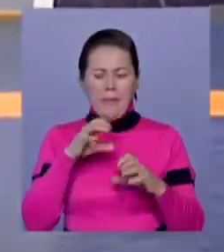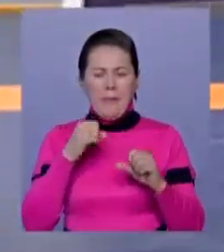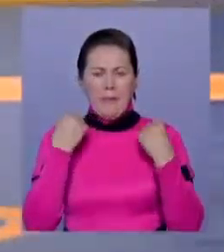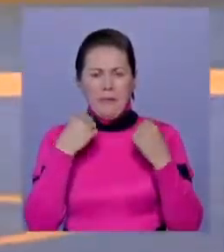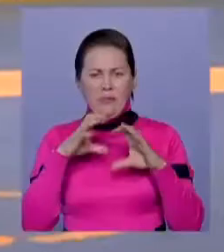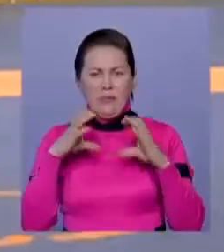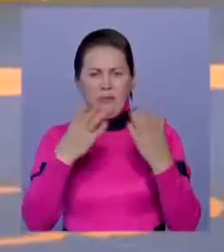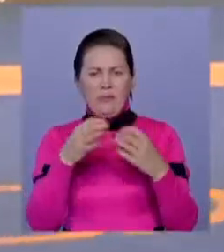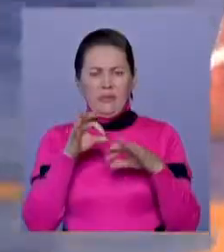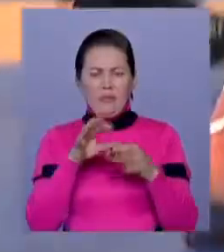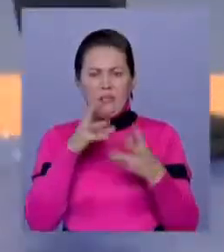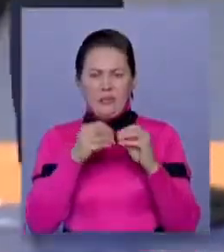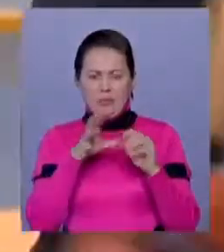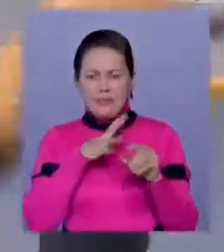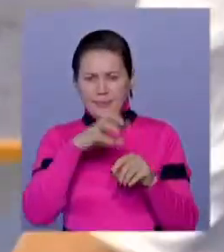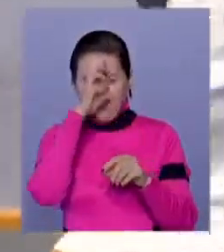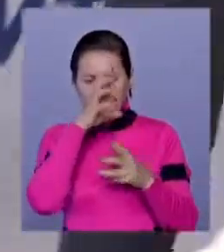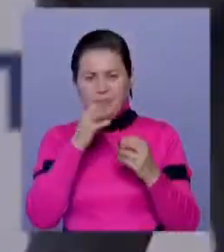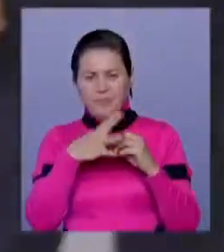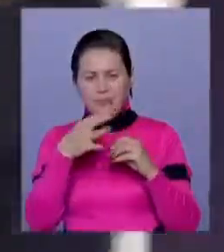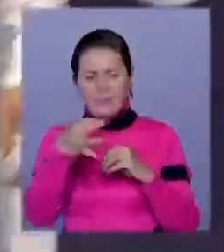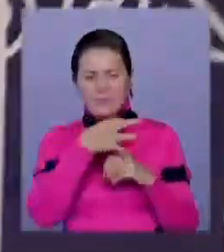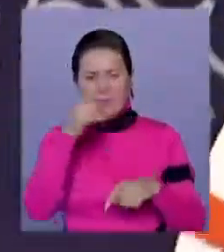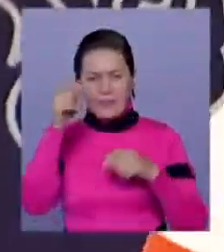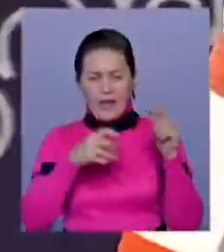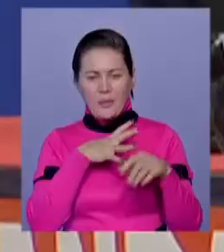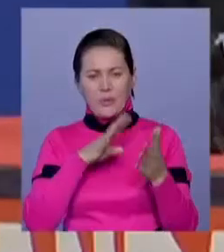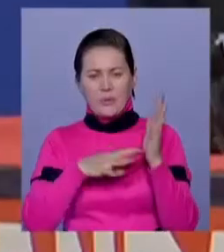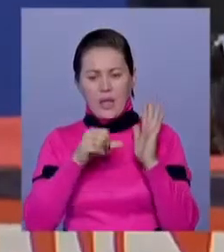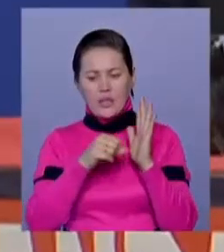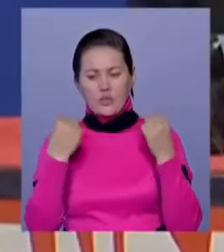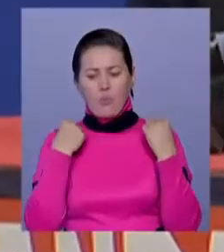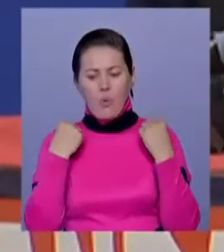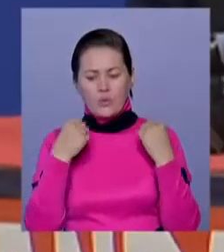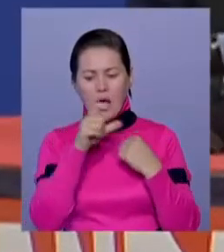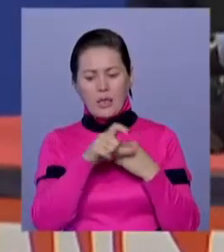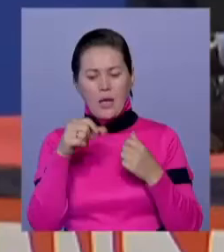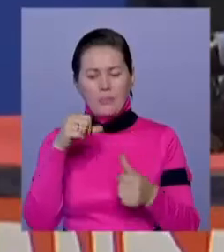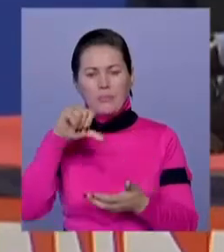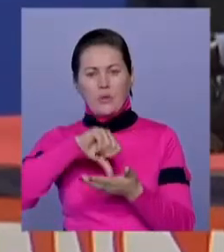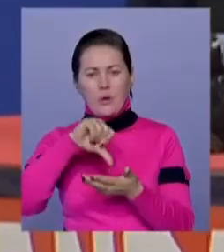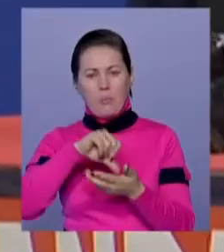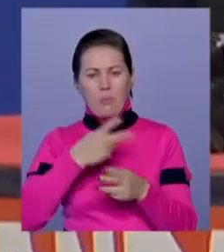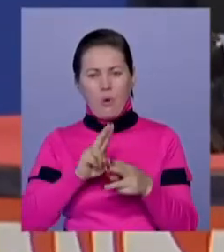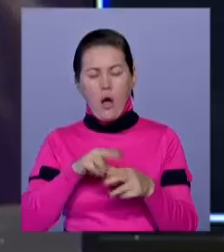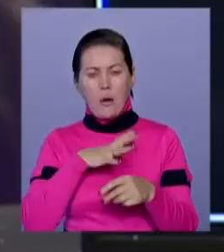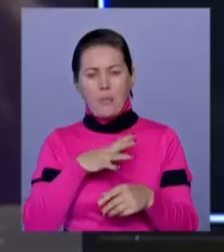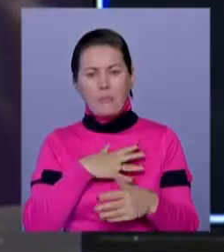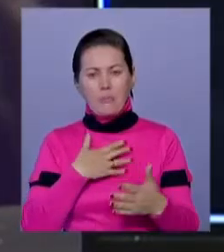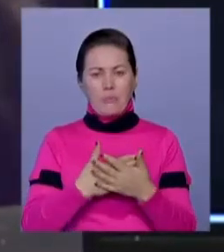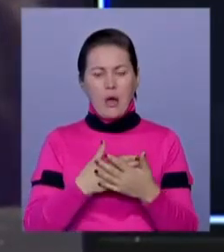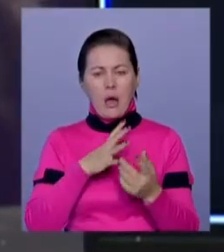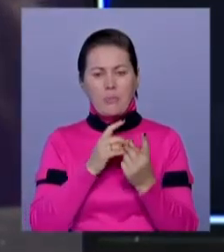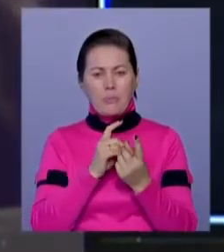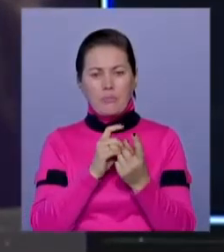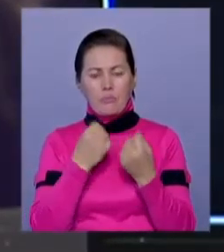кешенінде өтті. Тартысты додада еліміздің 14 облысынан келген 96 спортшы күш сынасты. Бозгілемде белдескен балуандардың жүлде